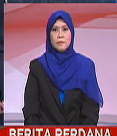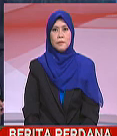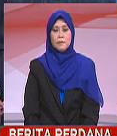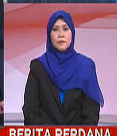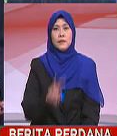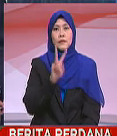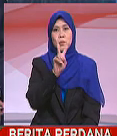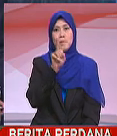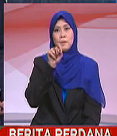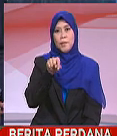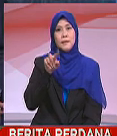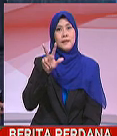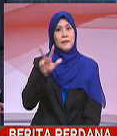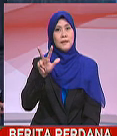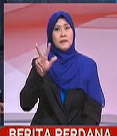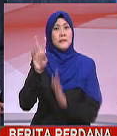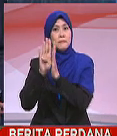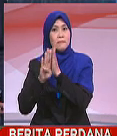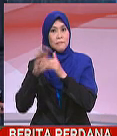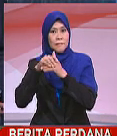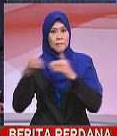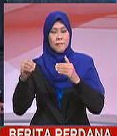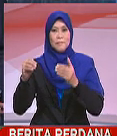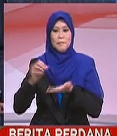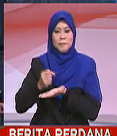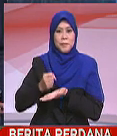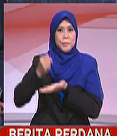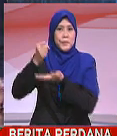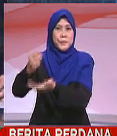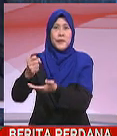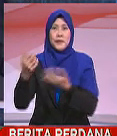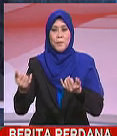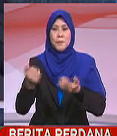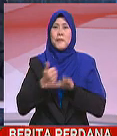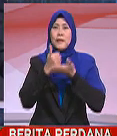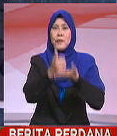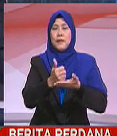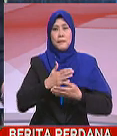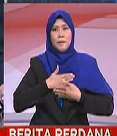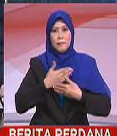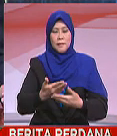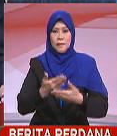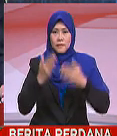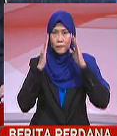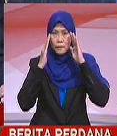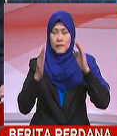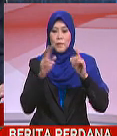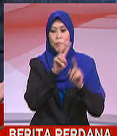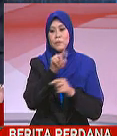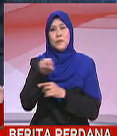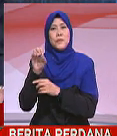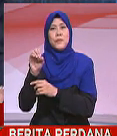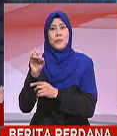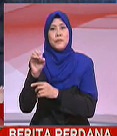Hai 2380 jungkit disalurkan untuk sih fasa kedua bantuan penyakit nasional 2000 pada 21